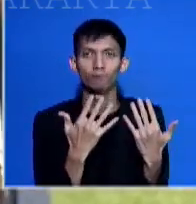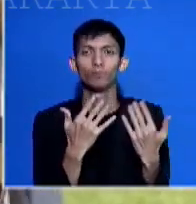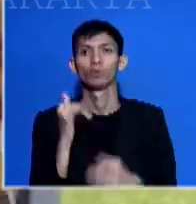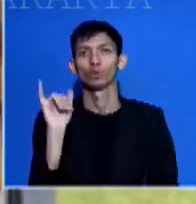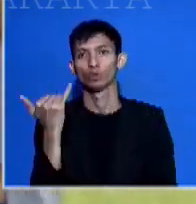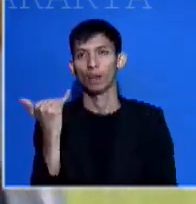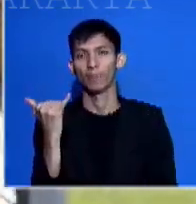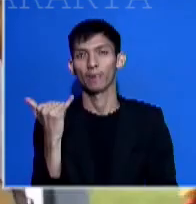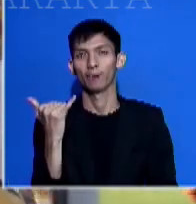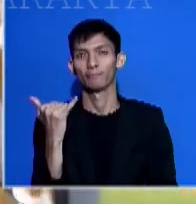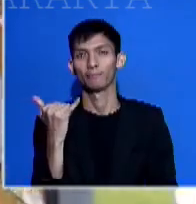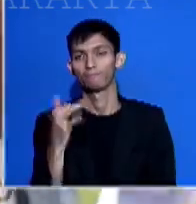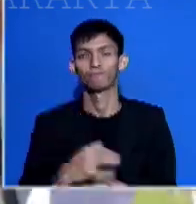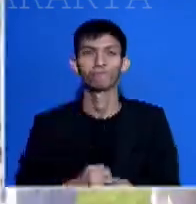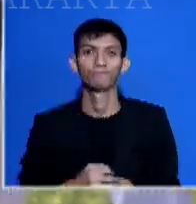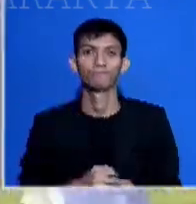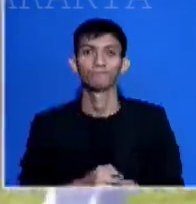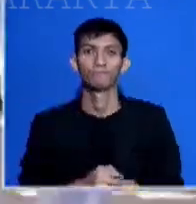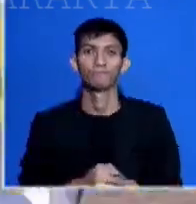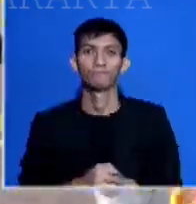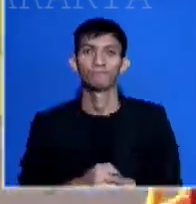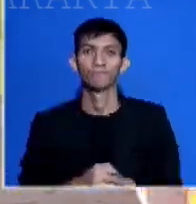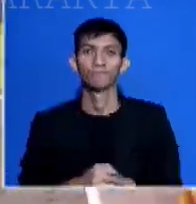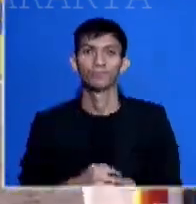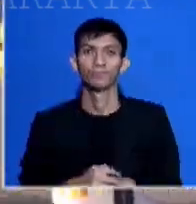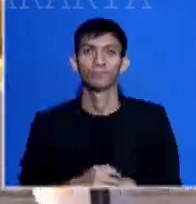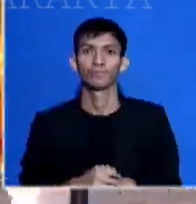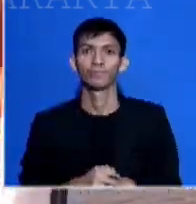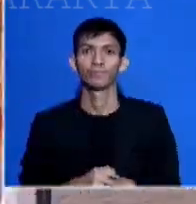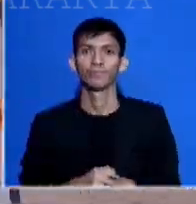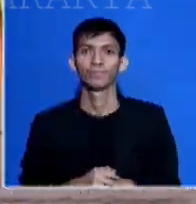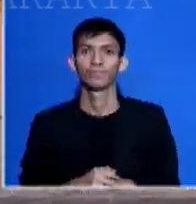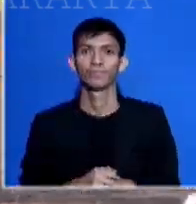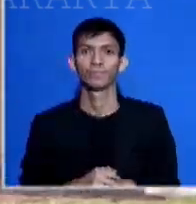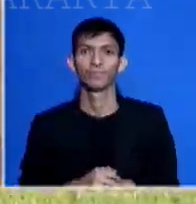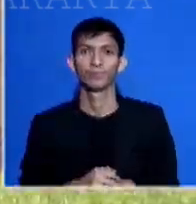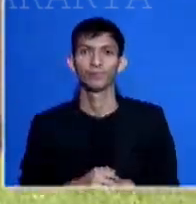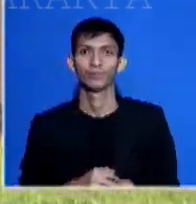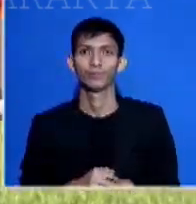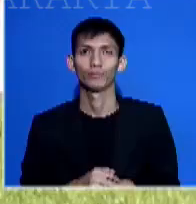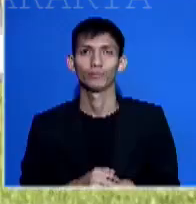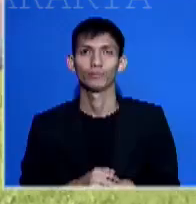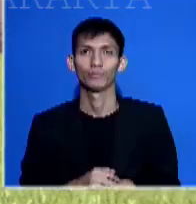Ucapkan selamat hari jadi ke-78